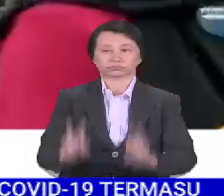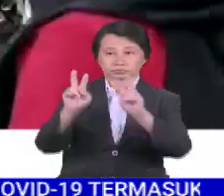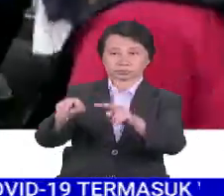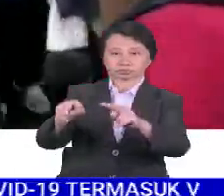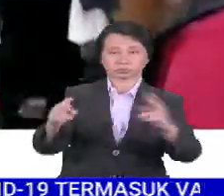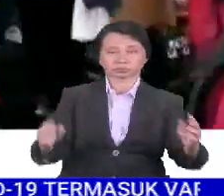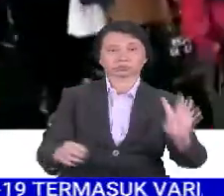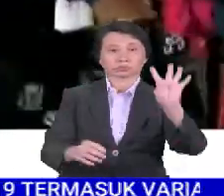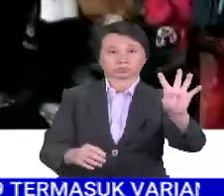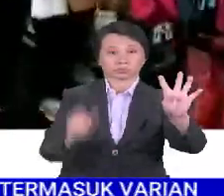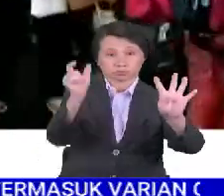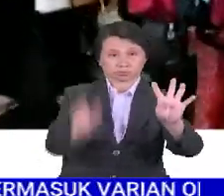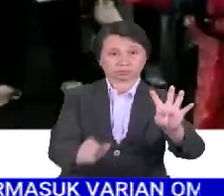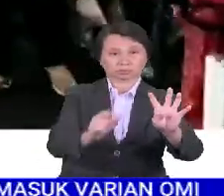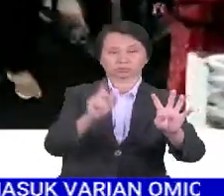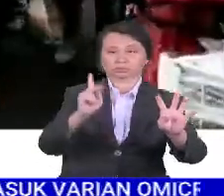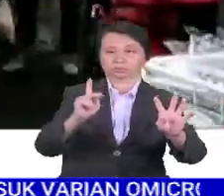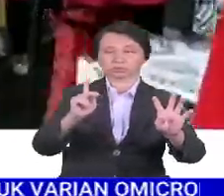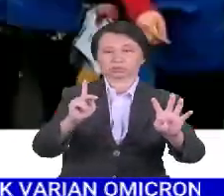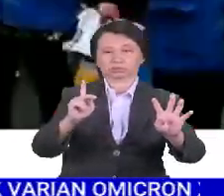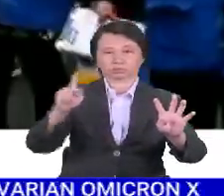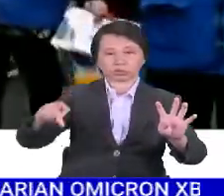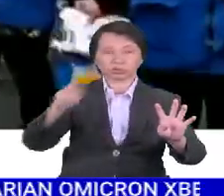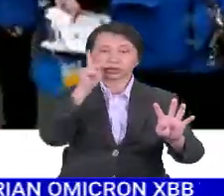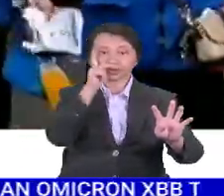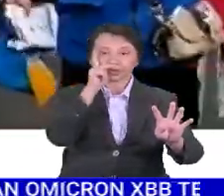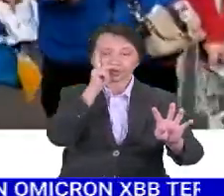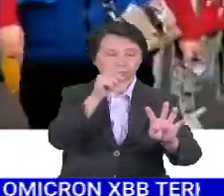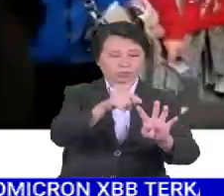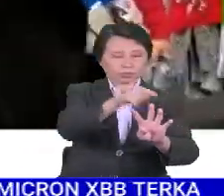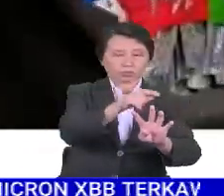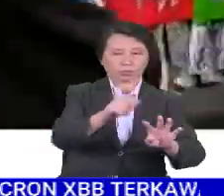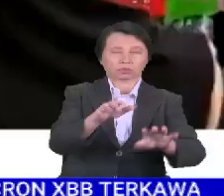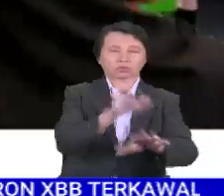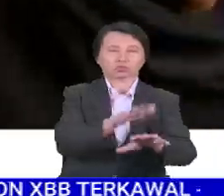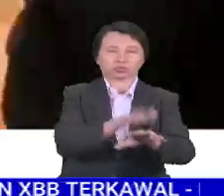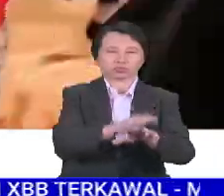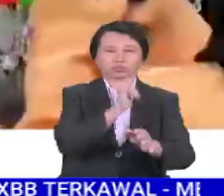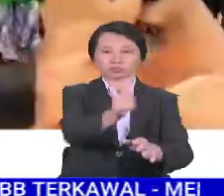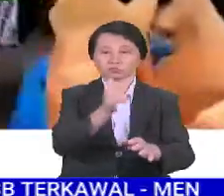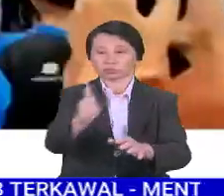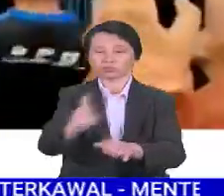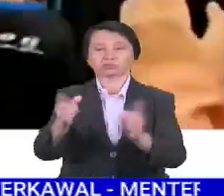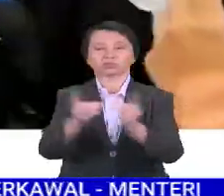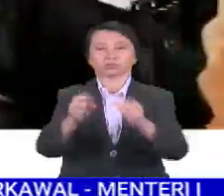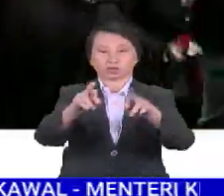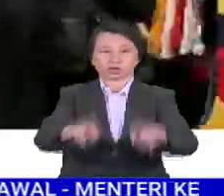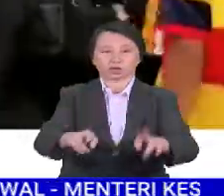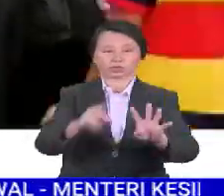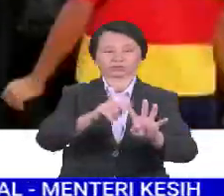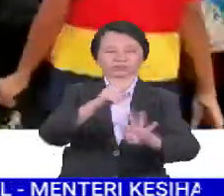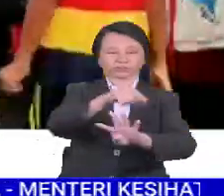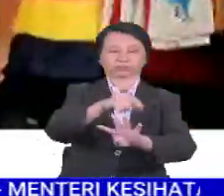Menyaksikan pertembungan empat penjuru di Parlimen Kubang Pasu Kedah, calon-calon bertanding terus memperhebat aktiviti kempen masing-masing. Calon Perikatan